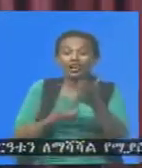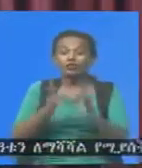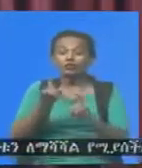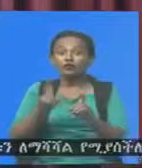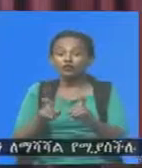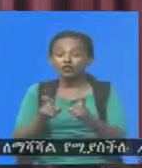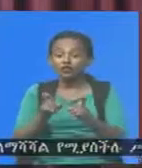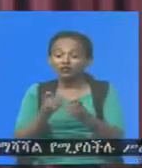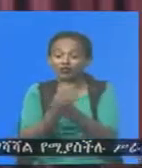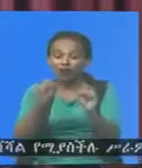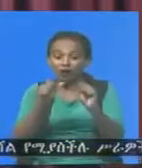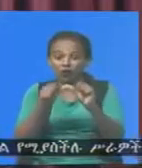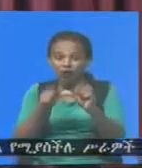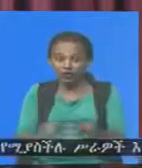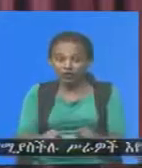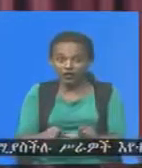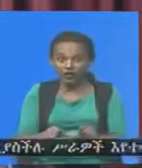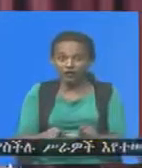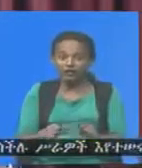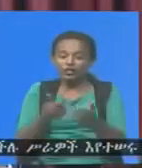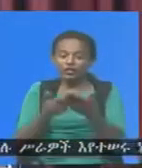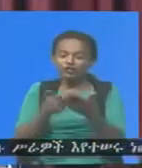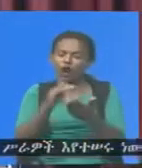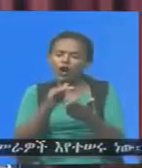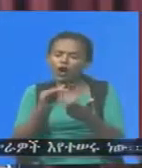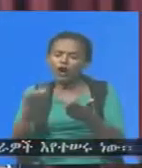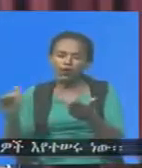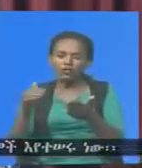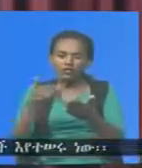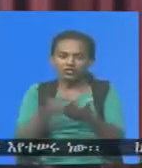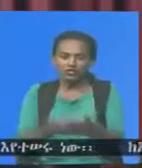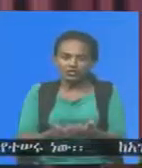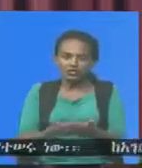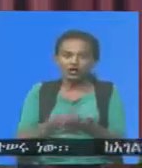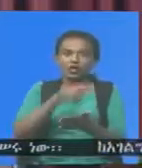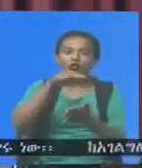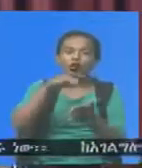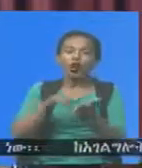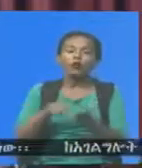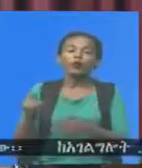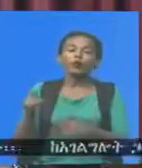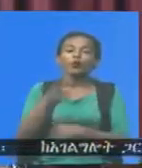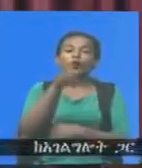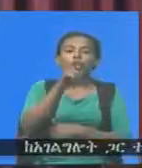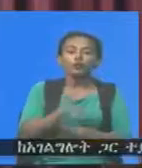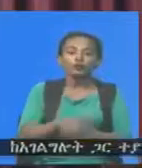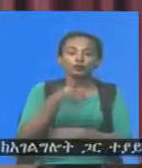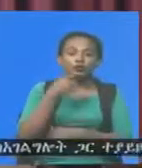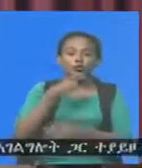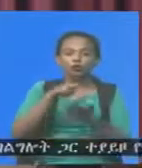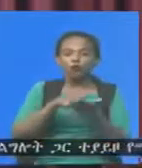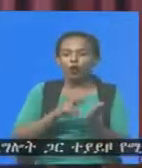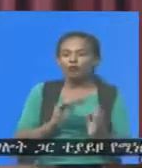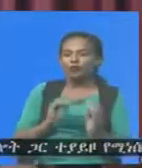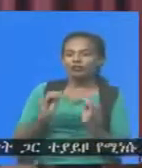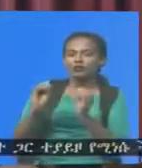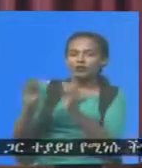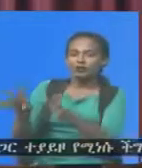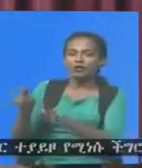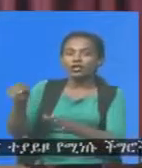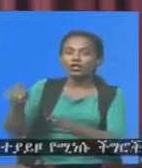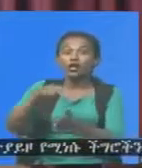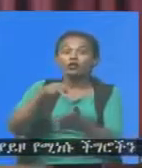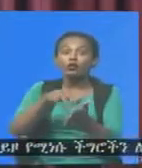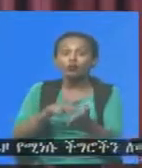ቆየ። ታስክ ፎርስ አጋማሽ ድረስ ተቋማዊ መሆን አለበት ብለን ስራውን ለተቋም አስረከብን። ያ ተቋም